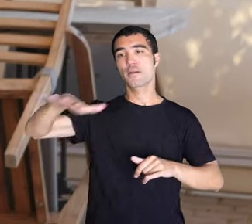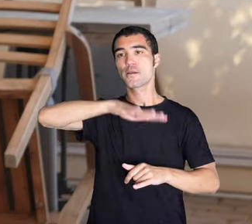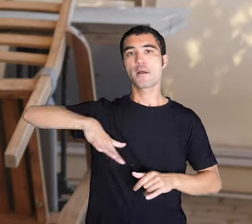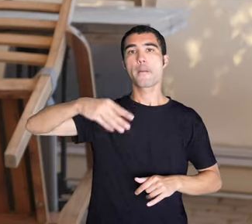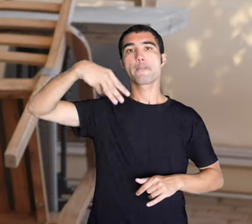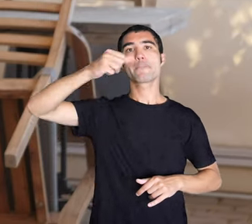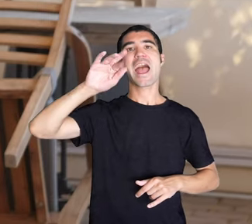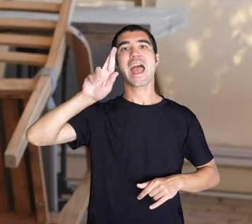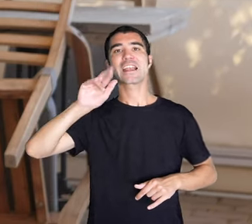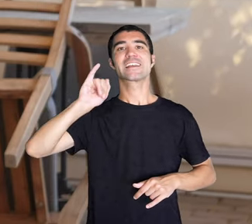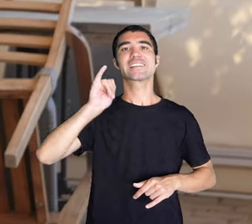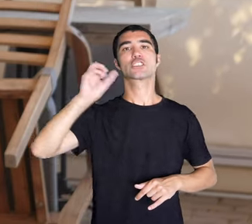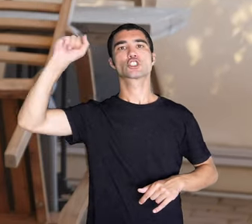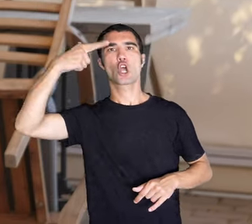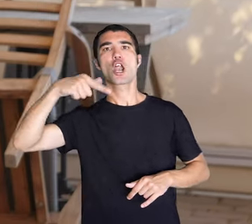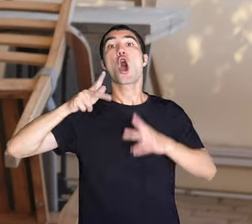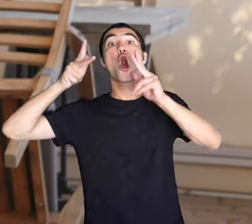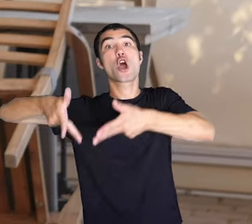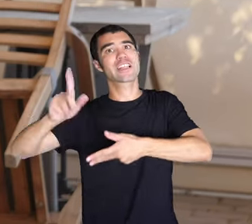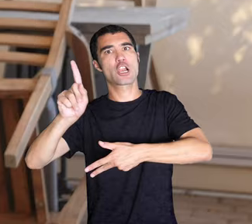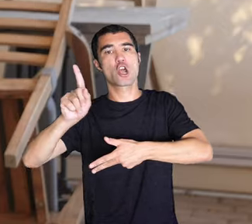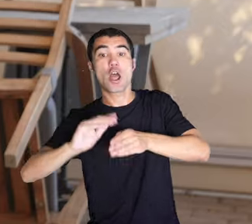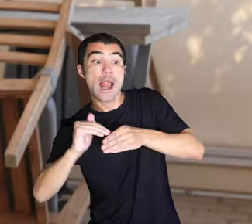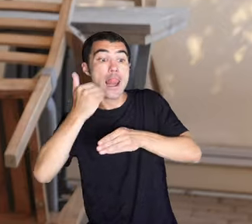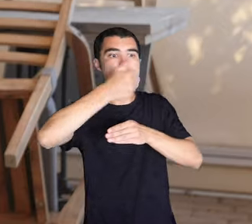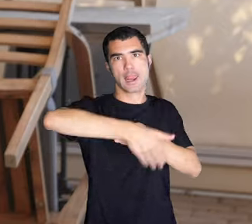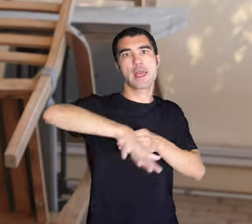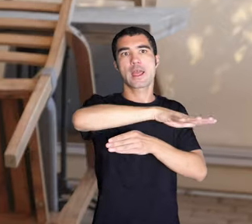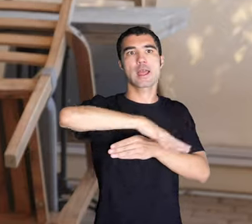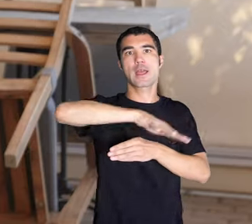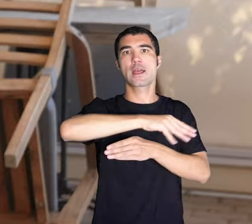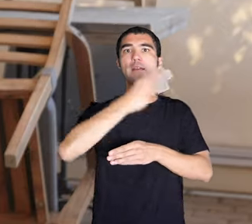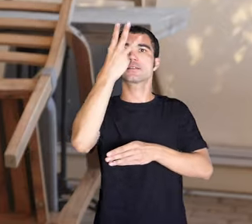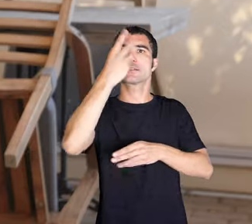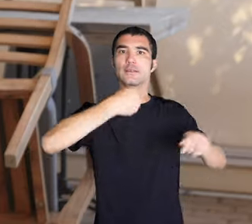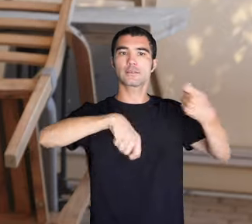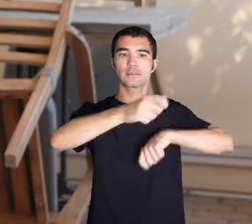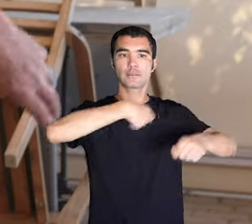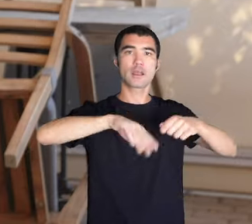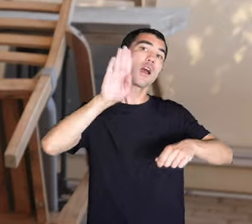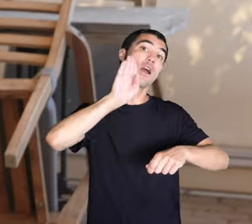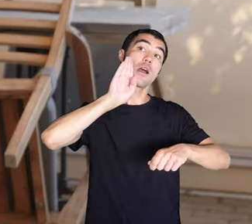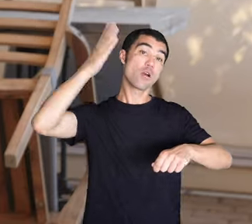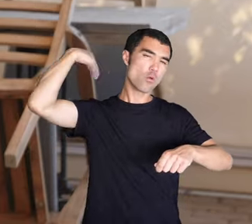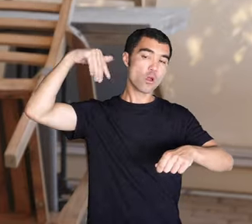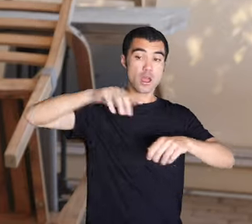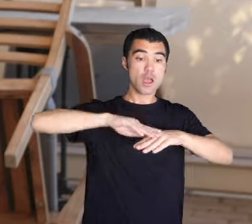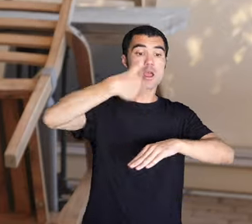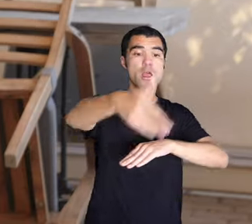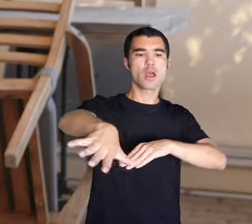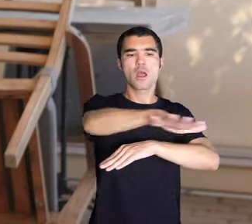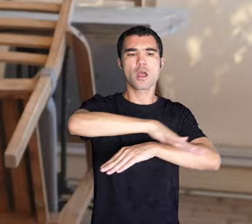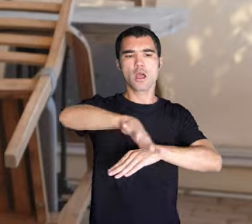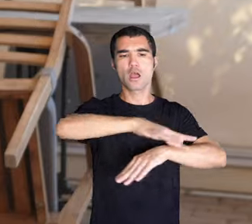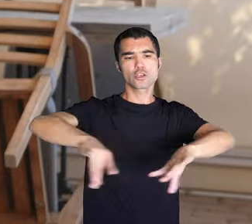no en l'hotel. A veïnar que hi ha tres tendes, hi havia un solar molt gran, amb un pi